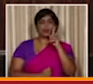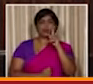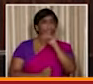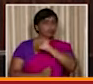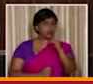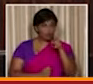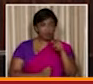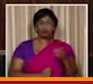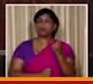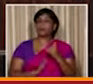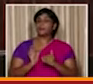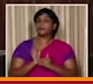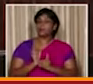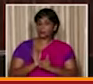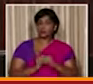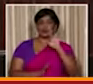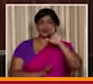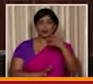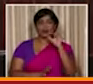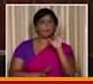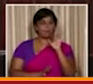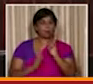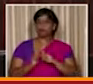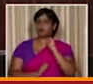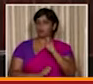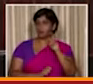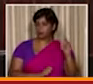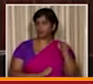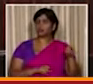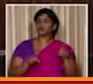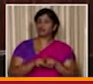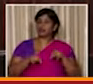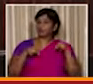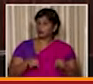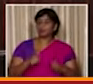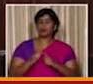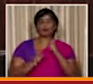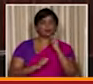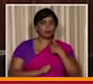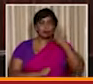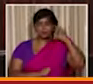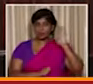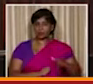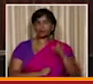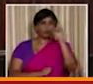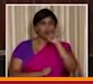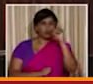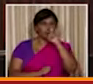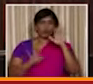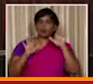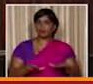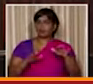4910 සඳහා රුපියල් මිලියන 915ක් ලබා දුන්නා. ඒ වගේම දැන් ගෙවීමේ අපේක්ෂාවෙන් මාස ගණන්